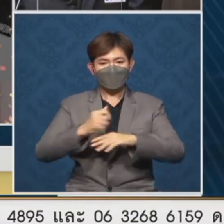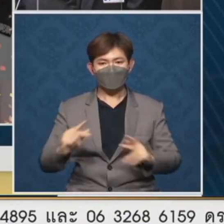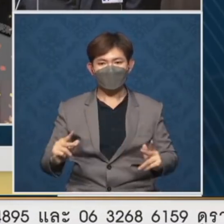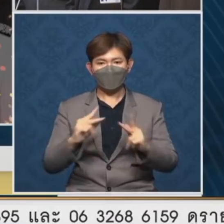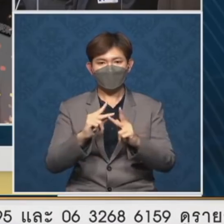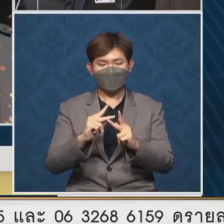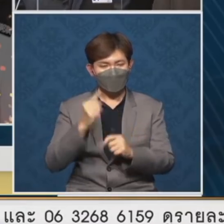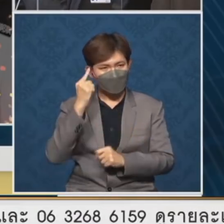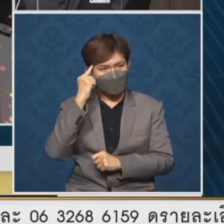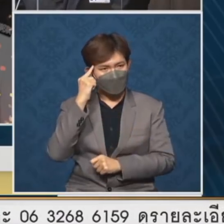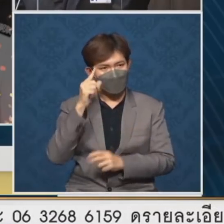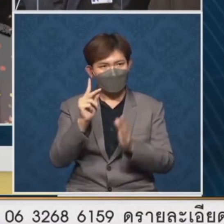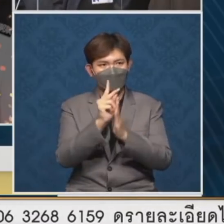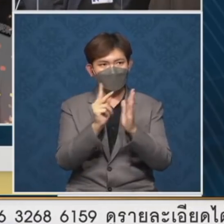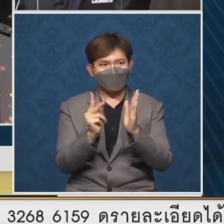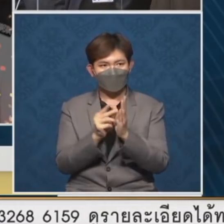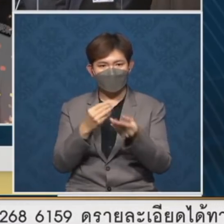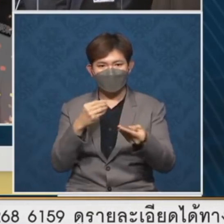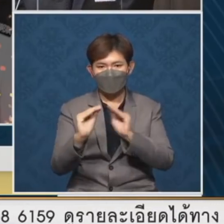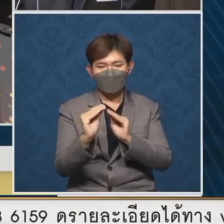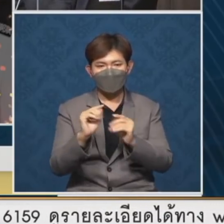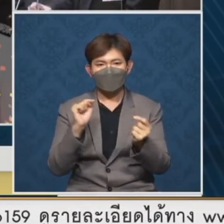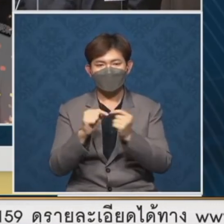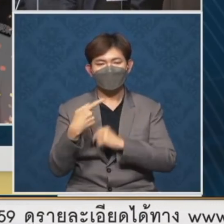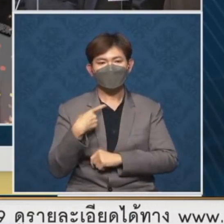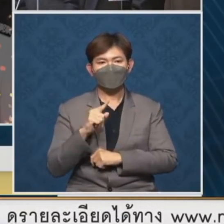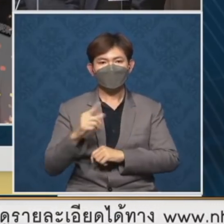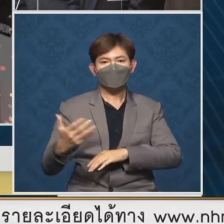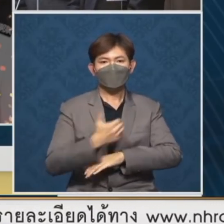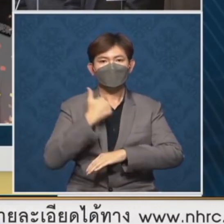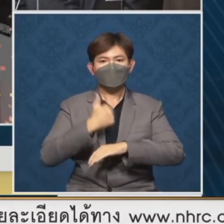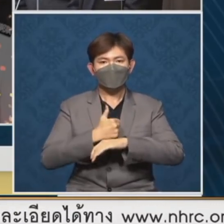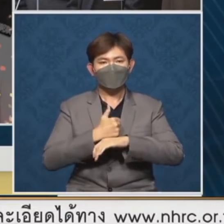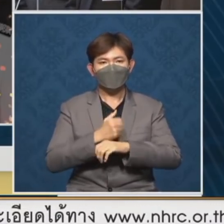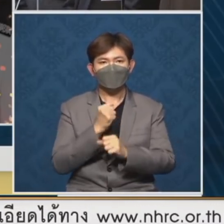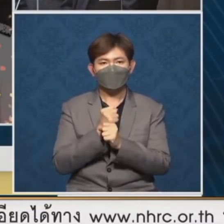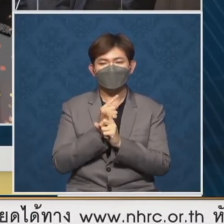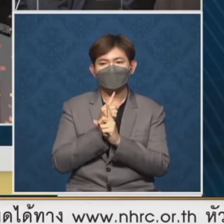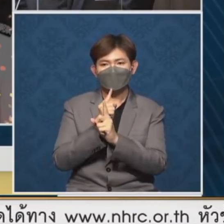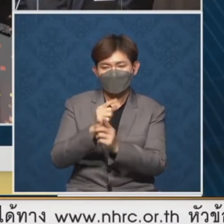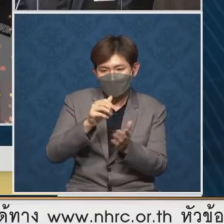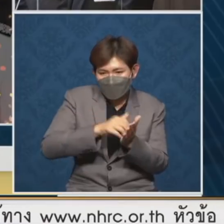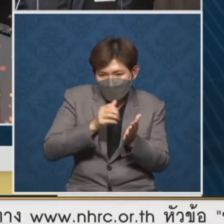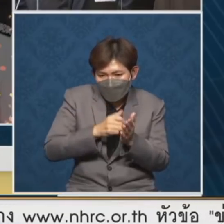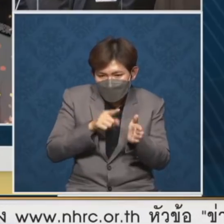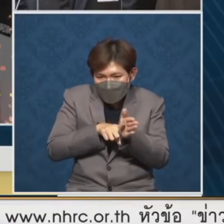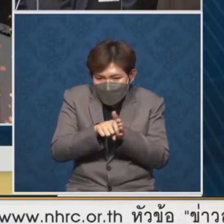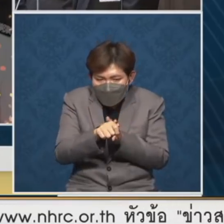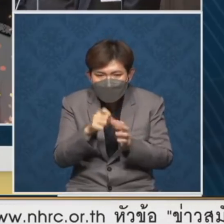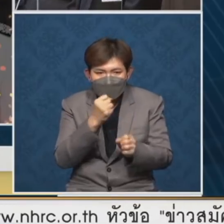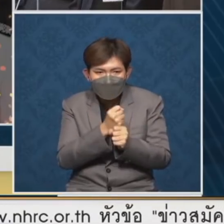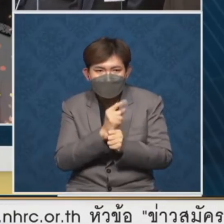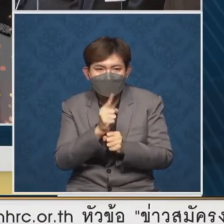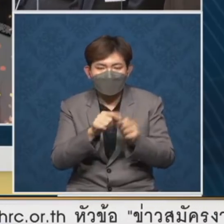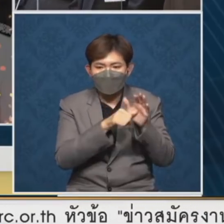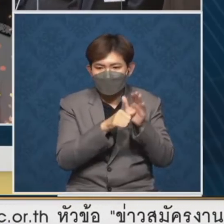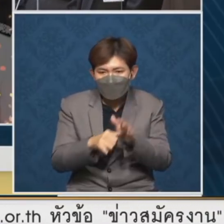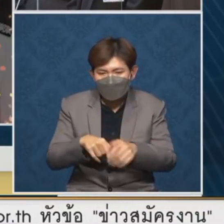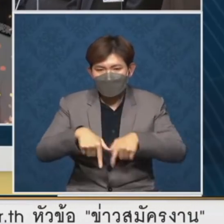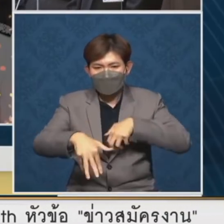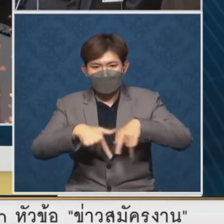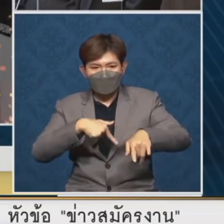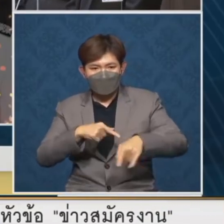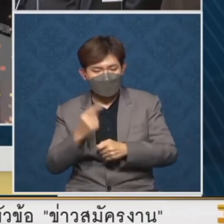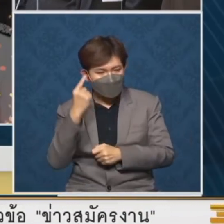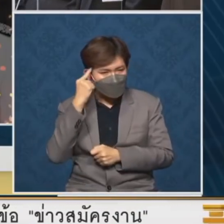เบือนหลักการของกฎหมายเพื่อประโยชน์ทางการเมืองเลือกที่จะรับใช้ระบอบปรสิตที่กัดกินประเทศเหยียบย่ำความฝันของประชาชนอ